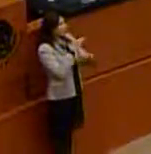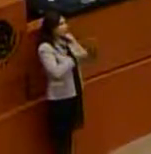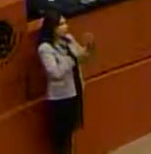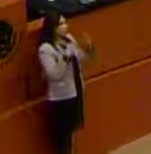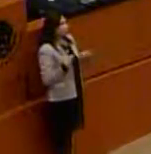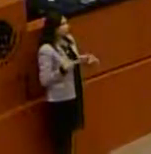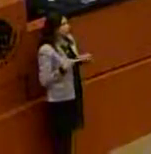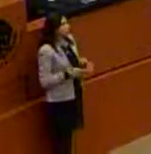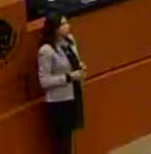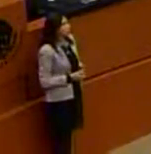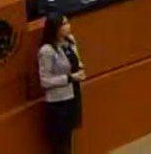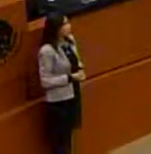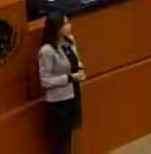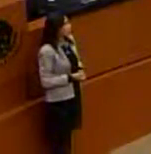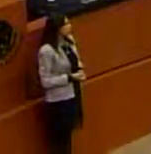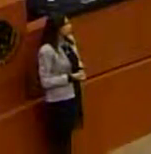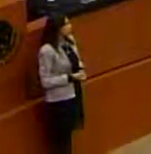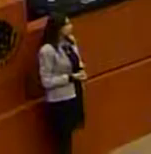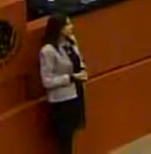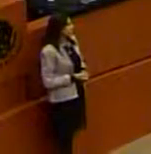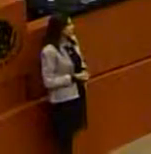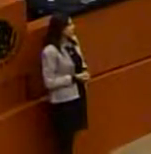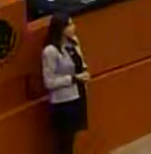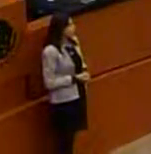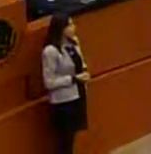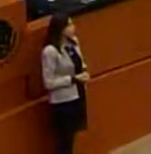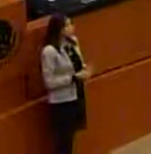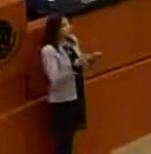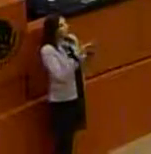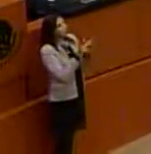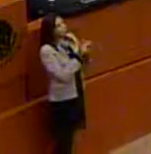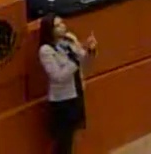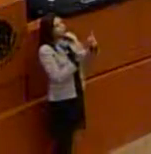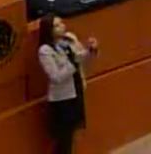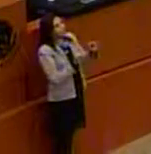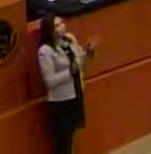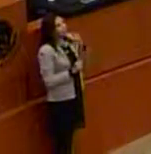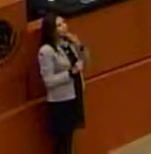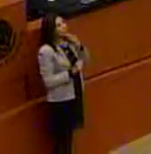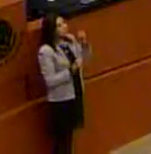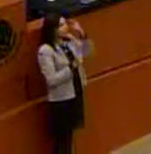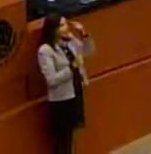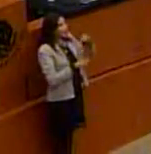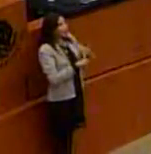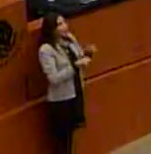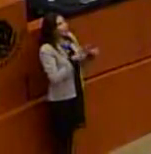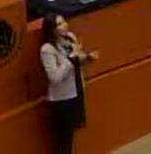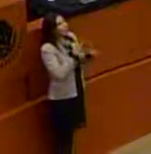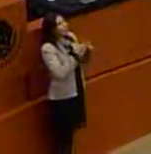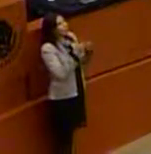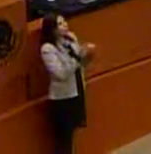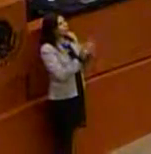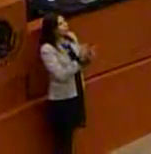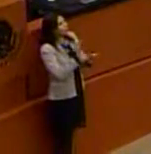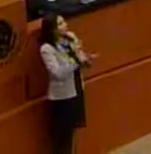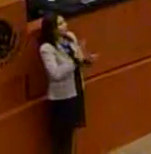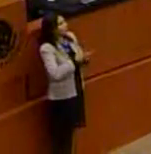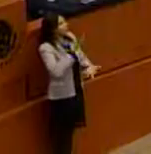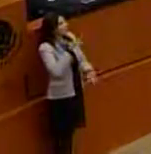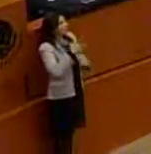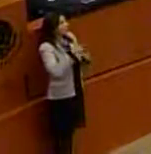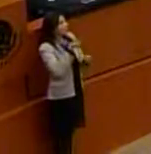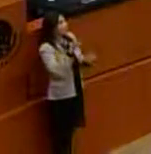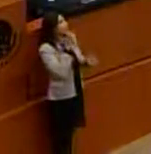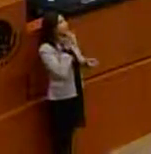choisi. Slide. La gauche politique craint qu'à cause de la droite qui est majoritaire en notre Parlement, un RBI